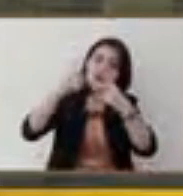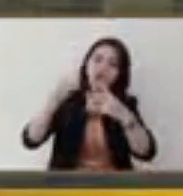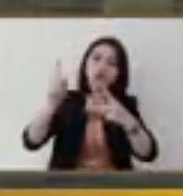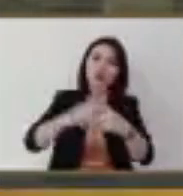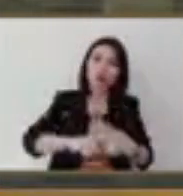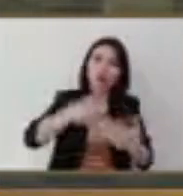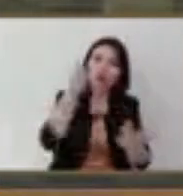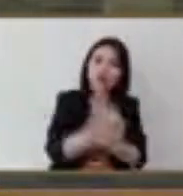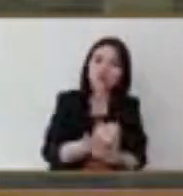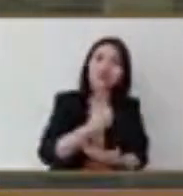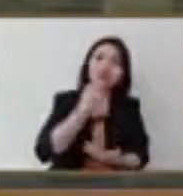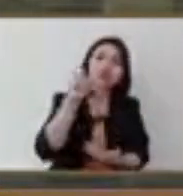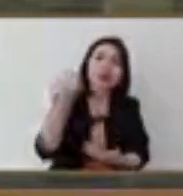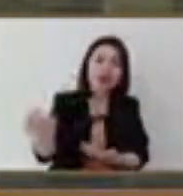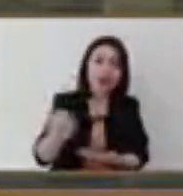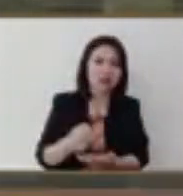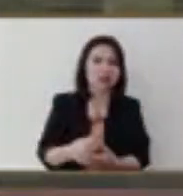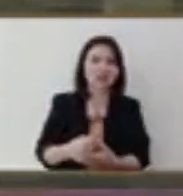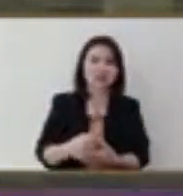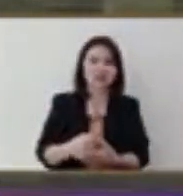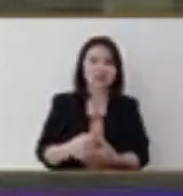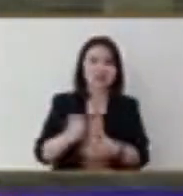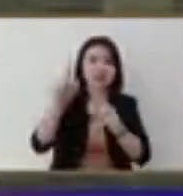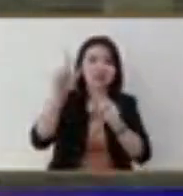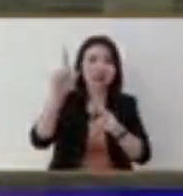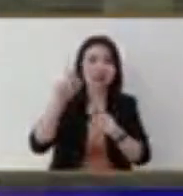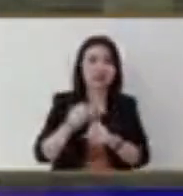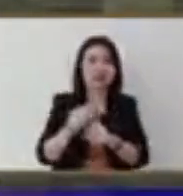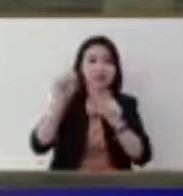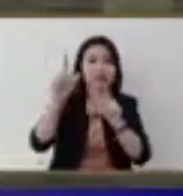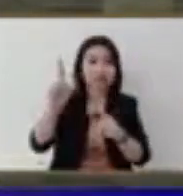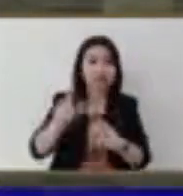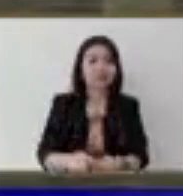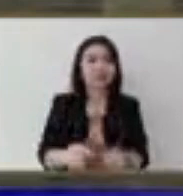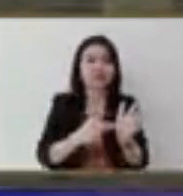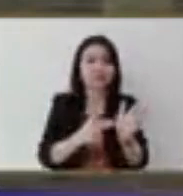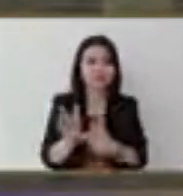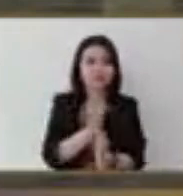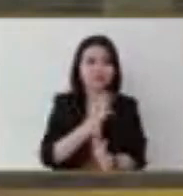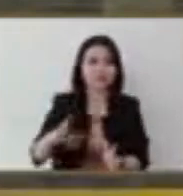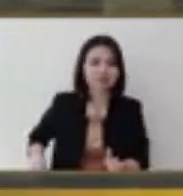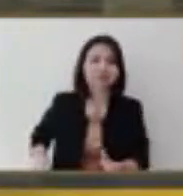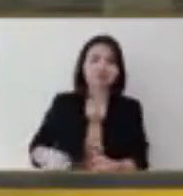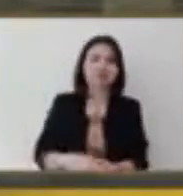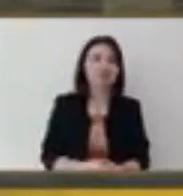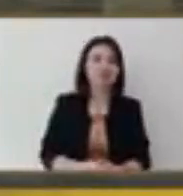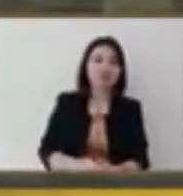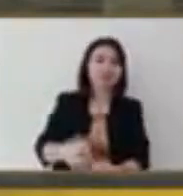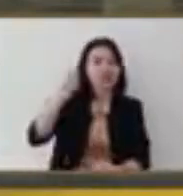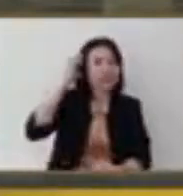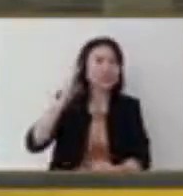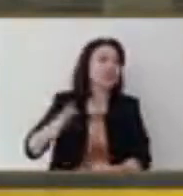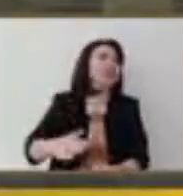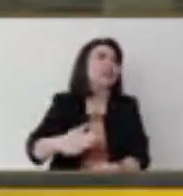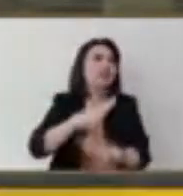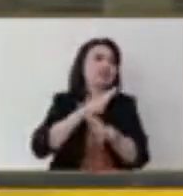Hesukristo. Hindi niya sineryoso ang kanyang narinig. Hindi niya sineryoso yung panahon na kasama